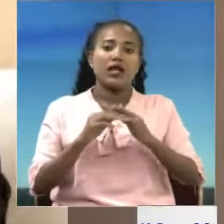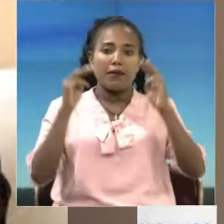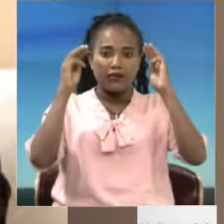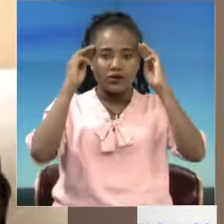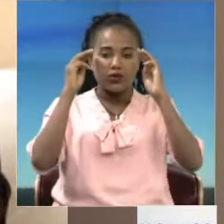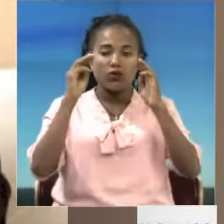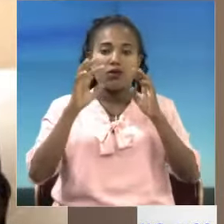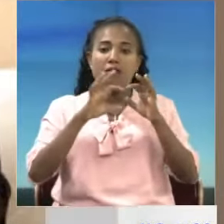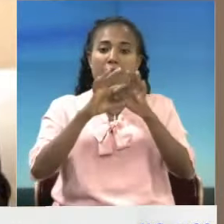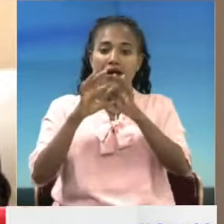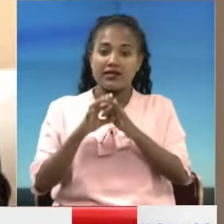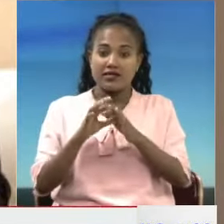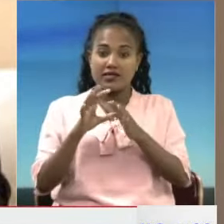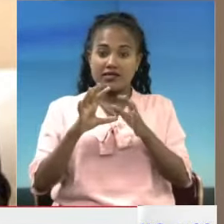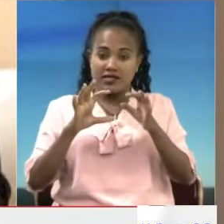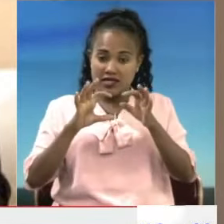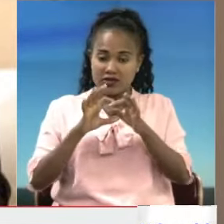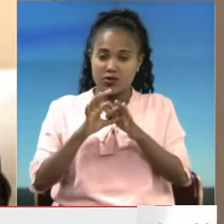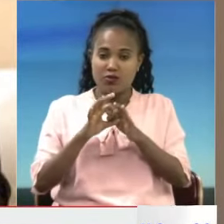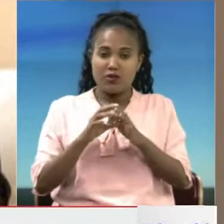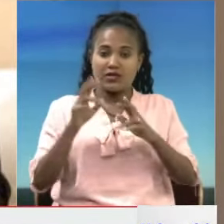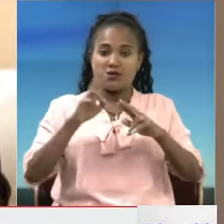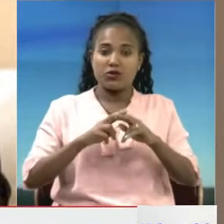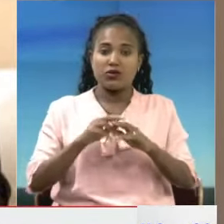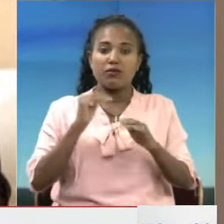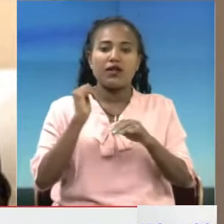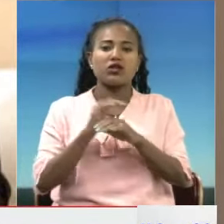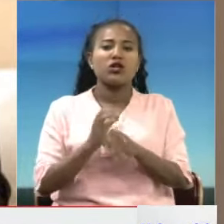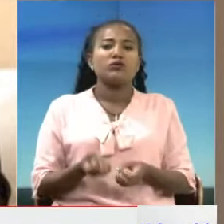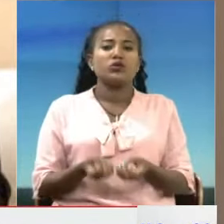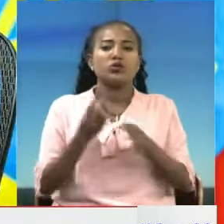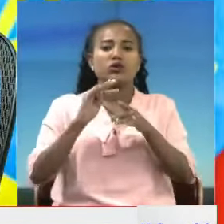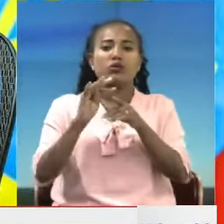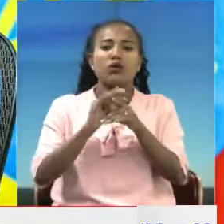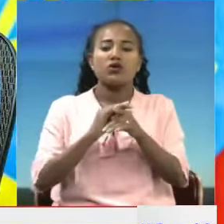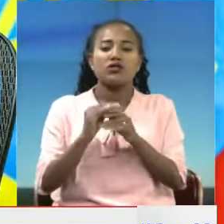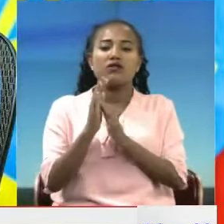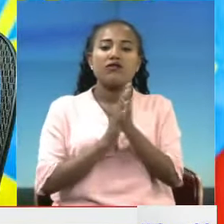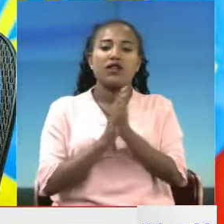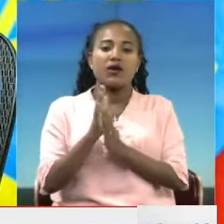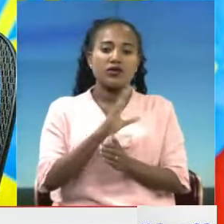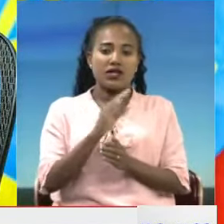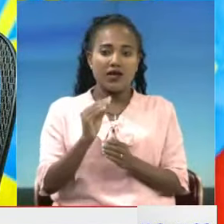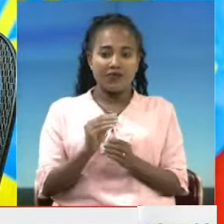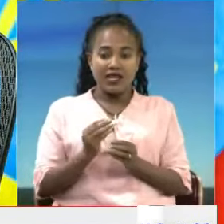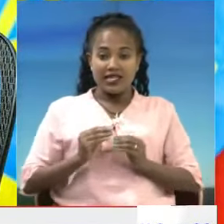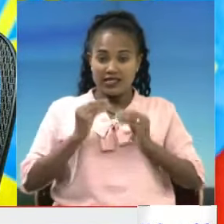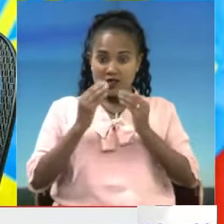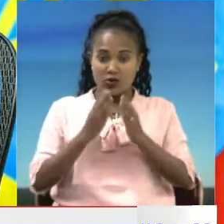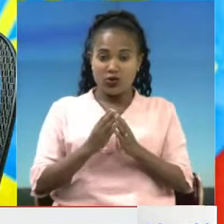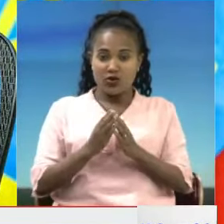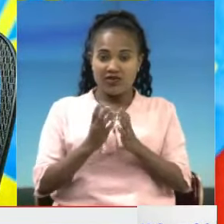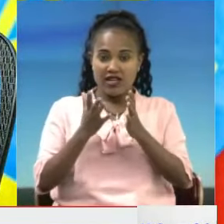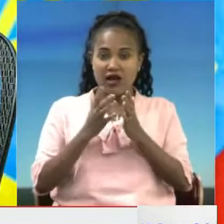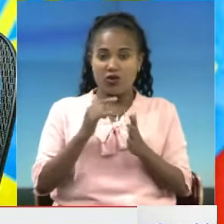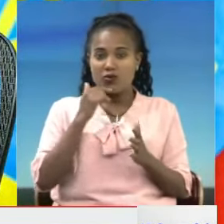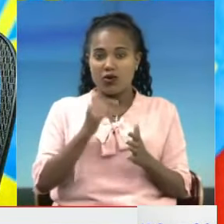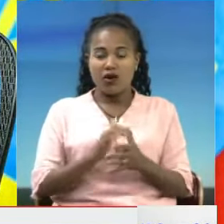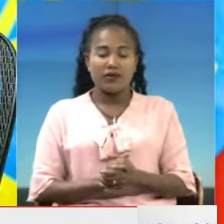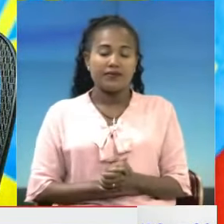ሚኒስትሩ በማህበራዊ ትስስር ገጻቸው ላይ ባሰፈሩት መልእክት ብዙዎች የሙያ ዘርፎች ፍላጎትና ተሰጥኦ ይሻሉ